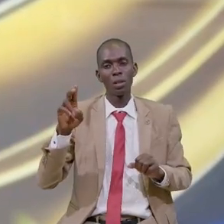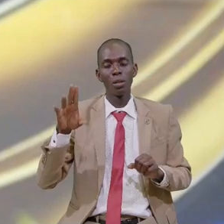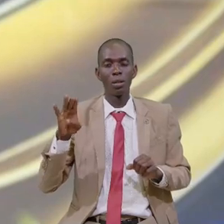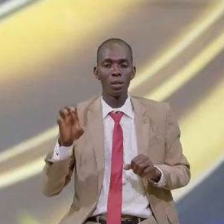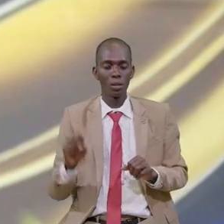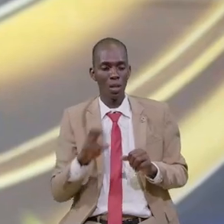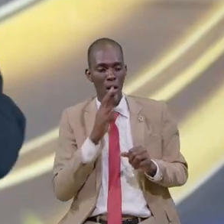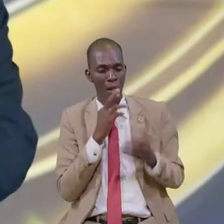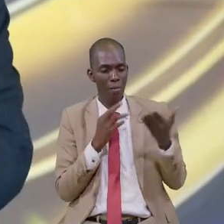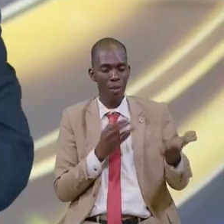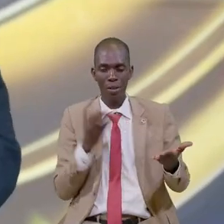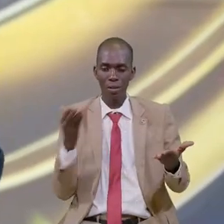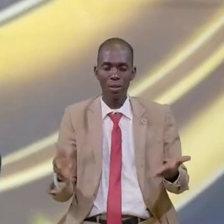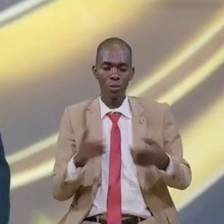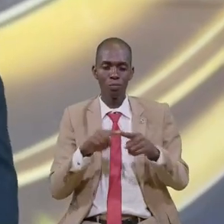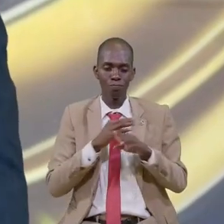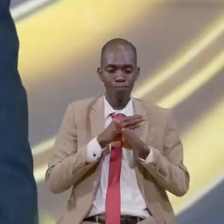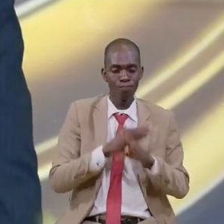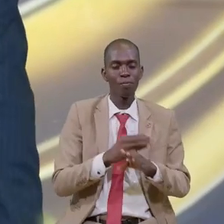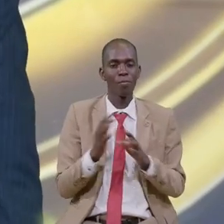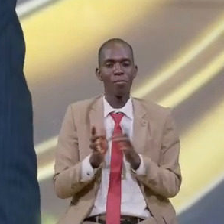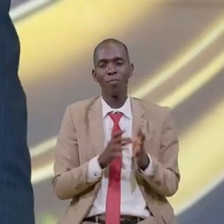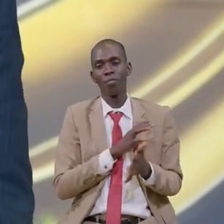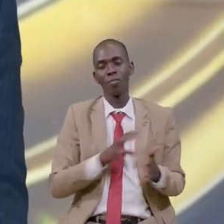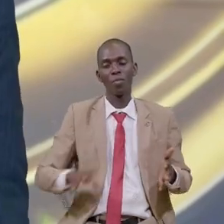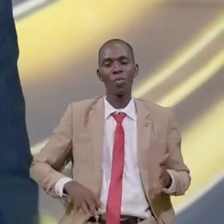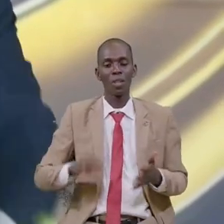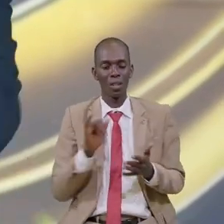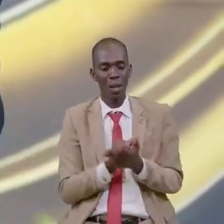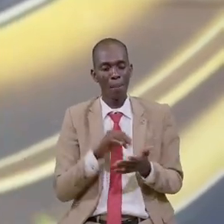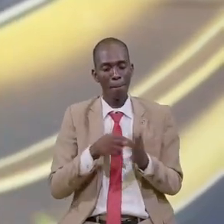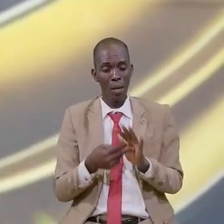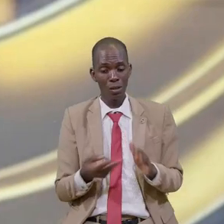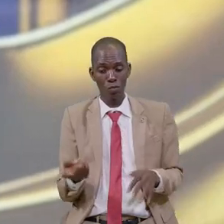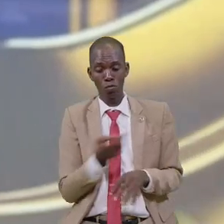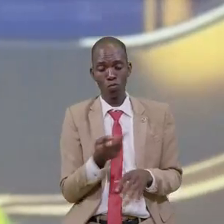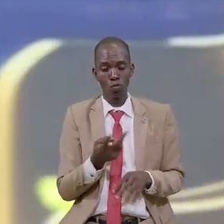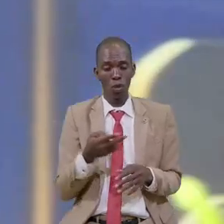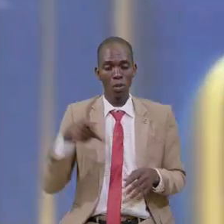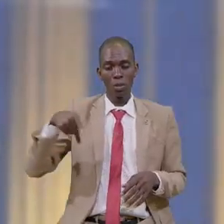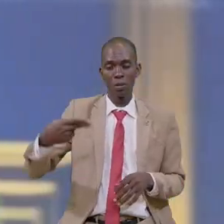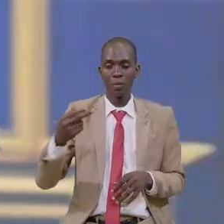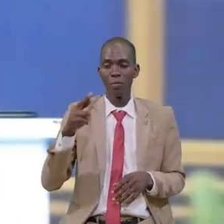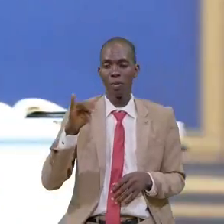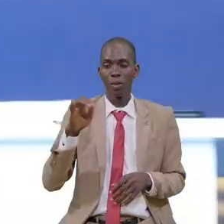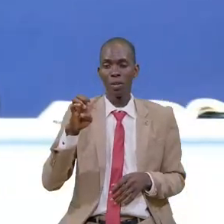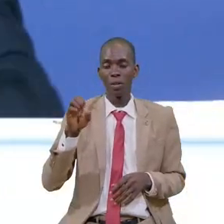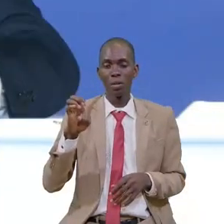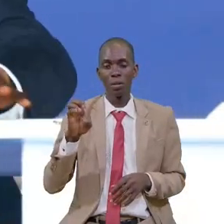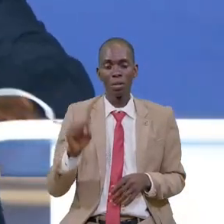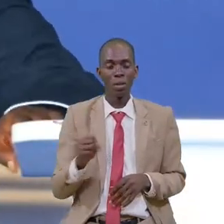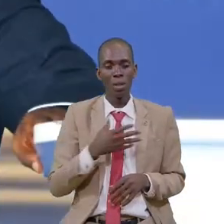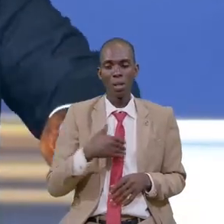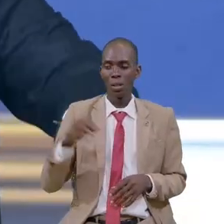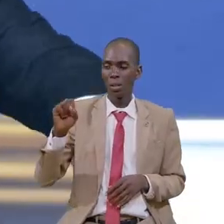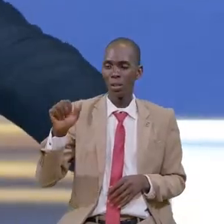la localité où il était. Alors les pharisiens étaient la montagne en son temps. Alors voici Paul est venu. Et Paul